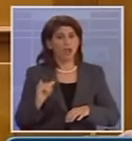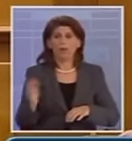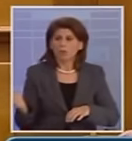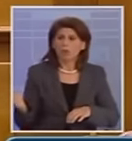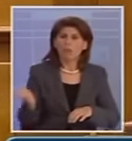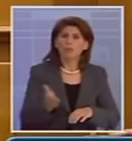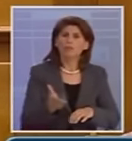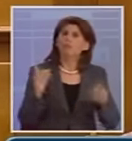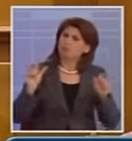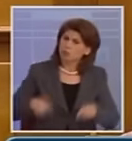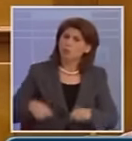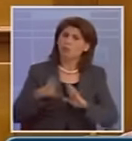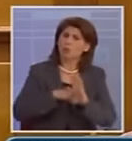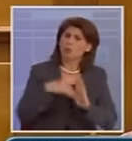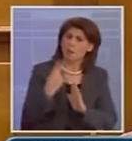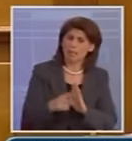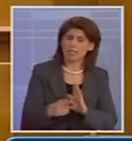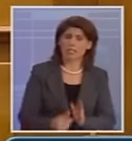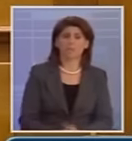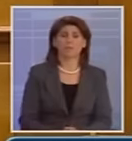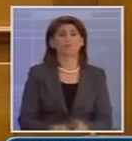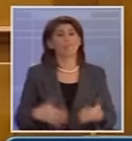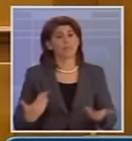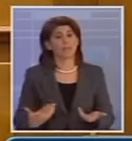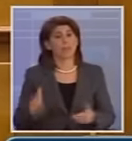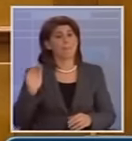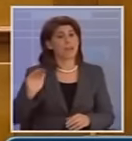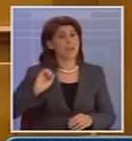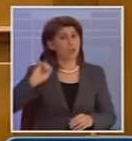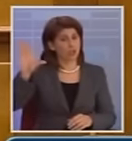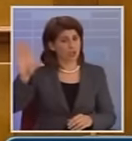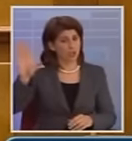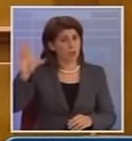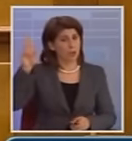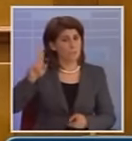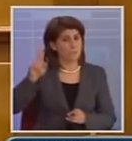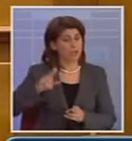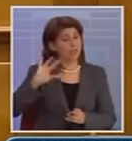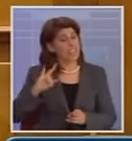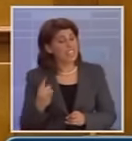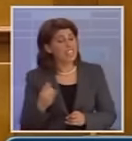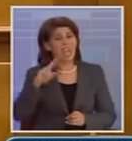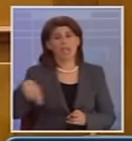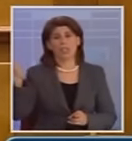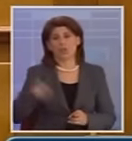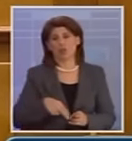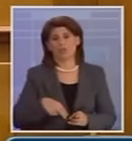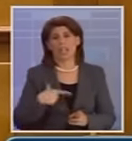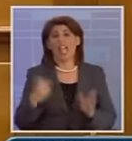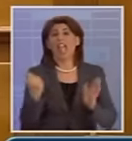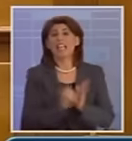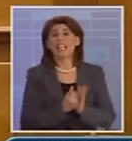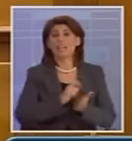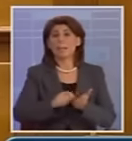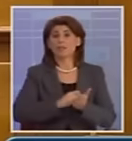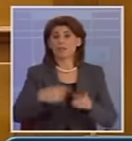οποίοι συμφωνούν με το πρόγραμμά σας, ότι οι παραγγελίες από το εξωτερικό μειώνονται ή και ακυρώνονται. Ότι οι εγγυητικές